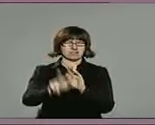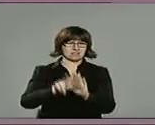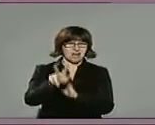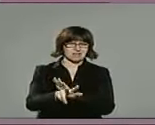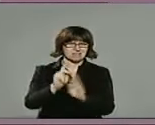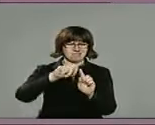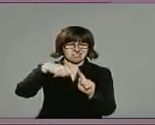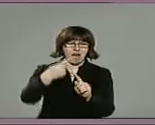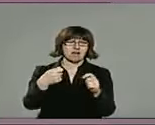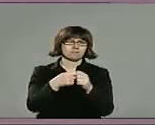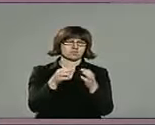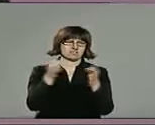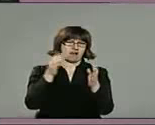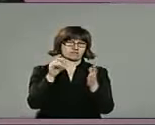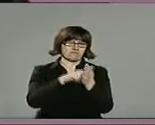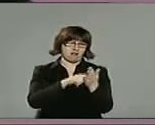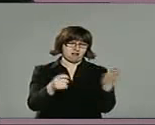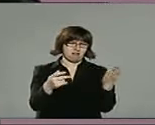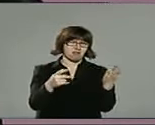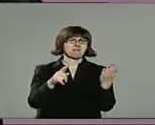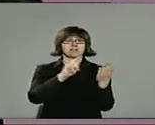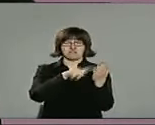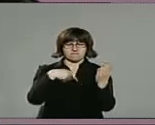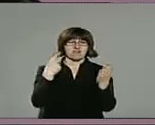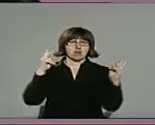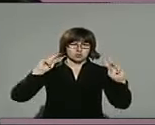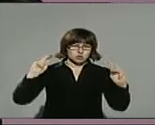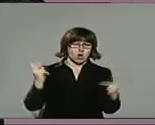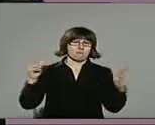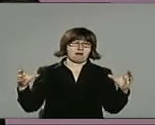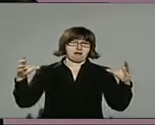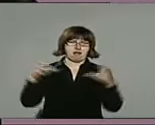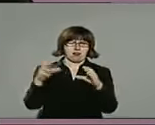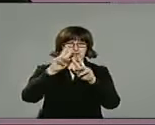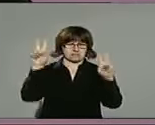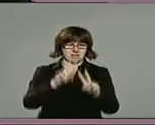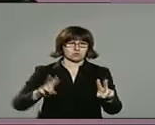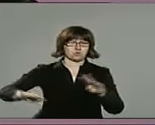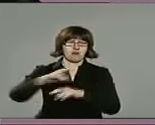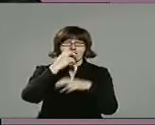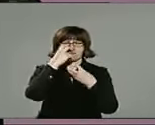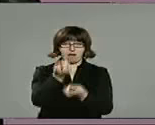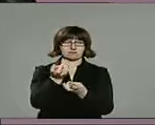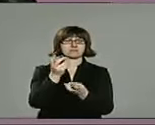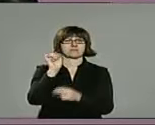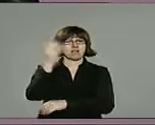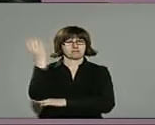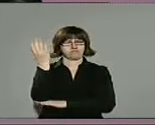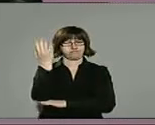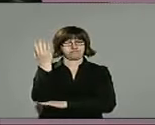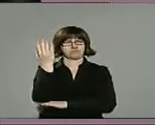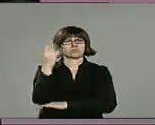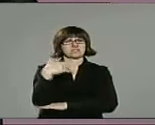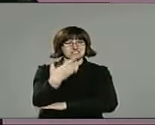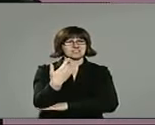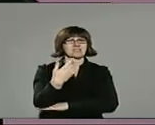2013 nach der Bundestagswahl, da haben wir dann wieder einen internationalen Gast, der zu uns sprechen wird.